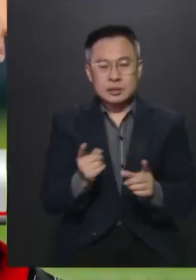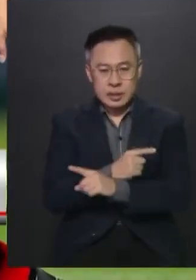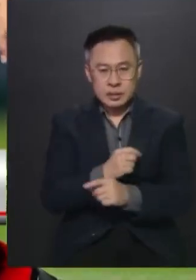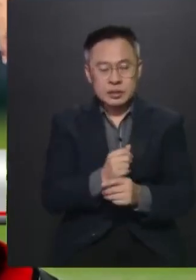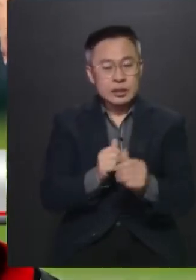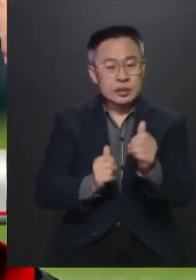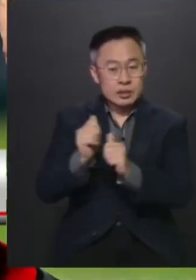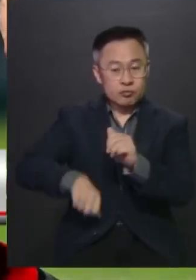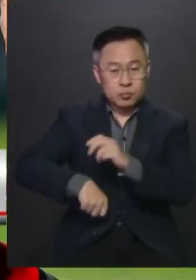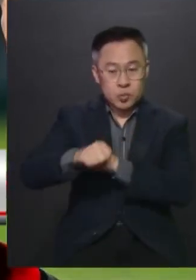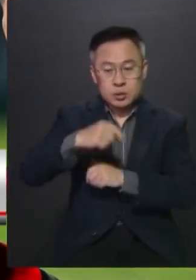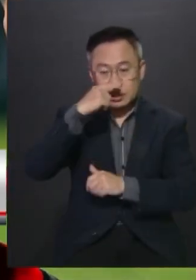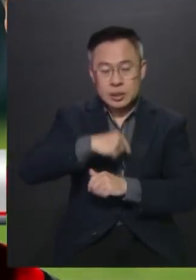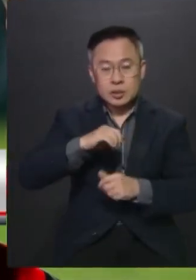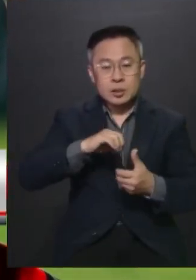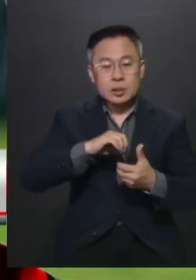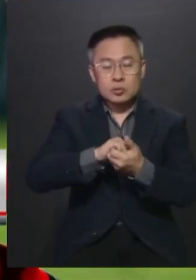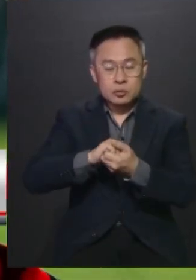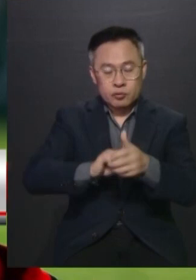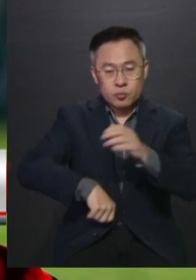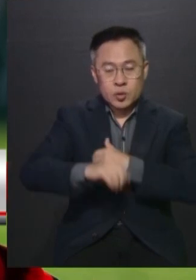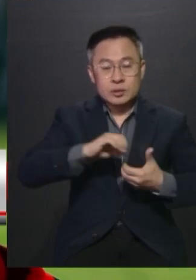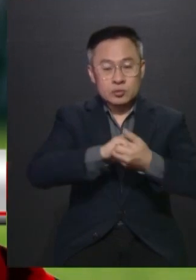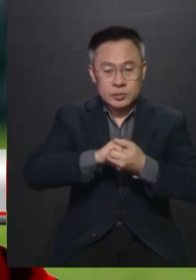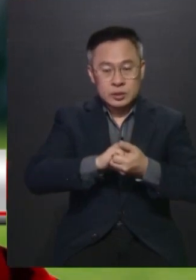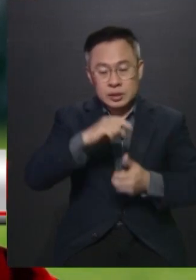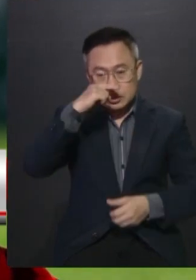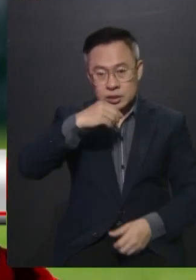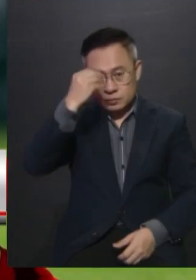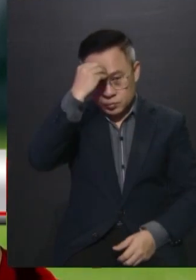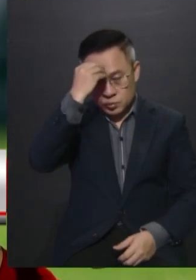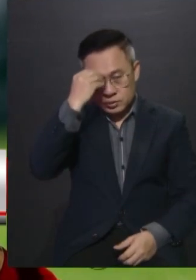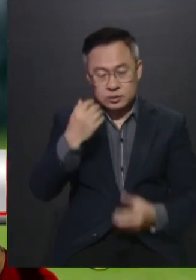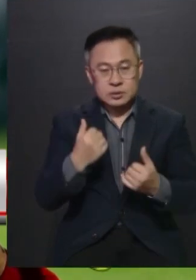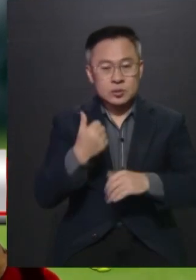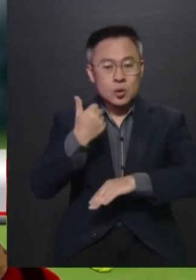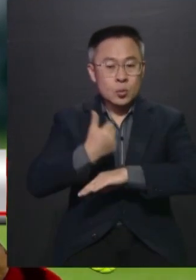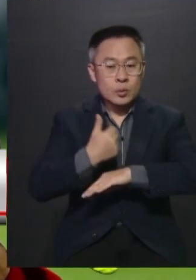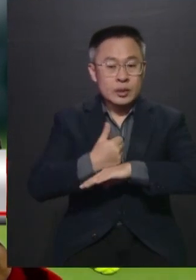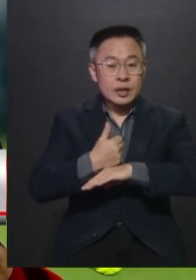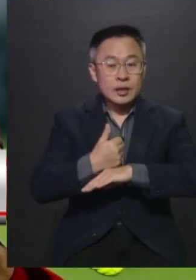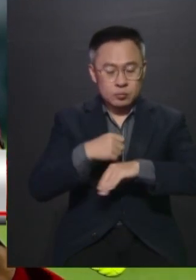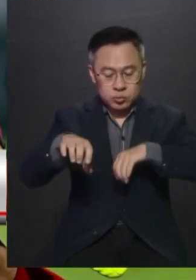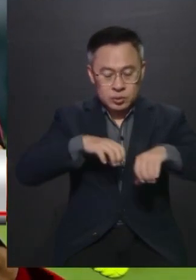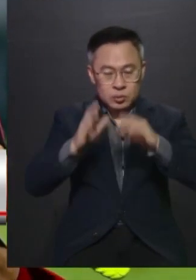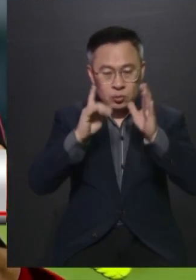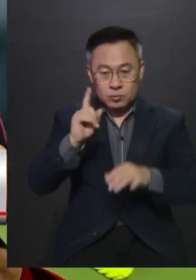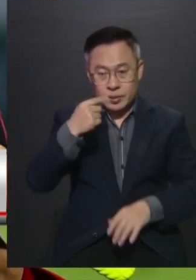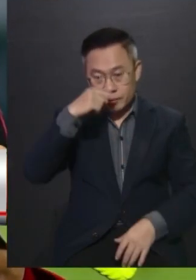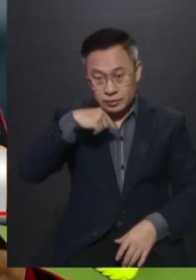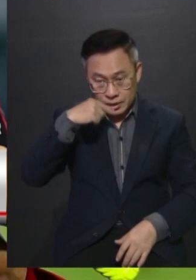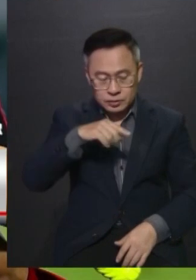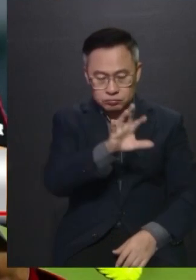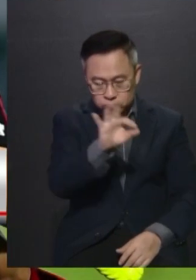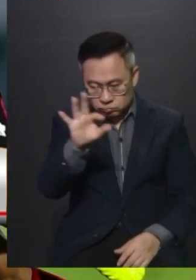อุ่นเครื่องกับญี่ปุ่นนะครับเพราะว่าอิชิอิก็ตอนนี้ประกาศเรียกทีมแล้วก็เดี๋ยวมีการเก็บตัวฝึกซ้อมกันในช่วงแรกแล้วนะฮะก็ต้องร